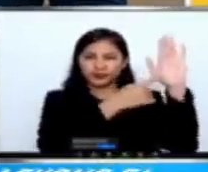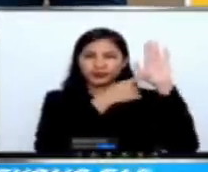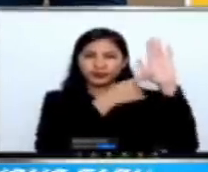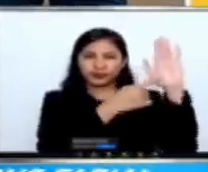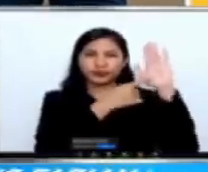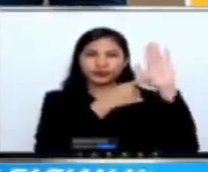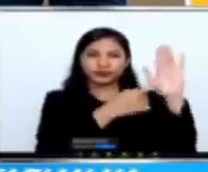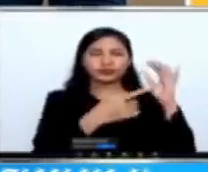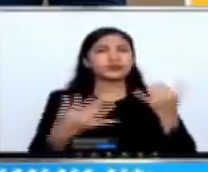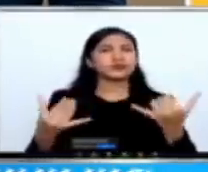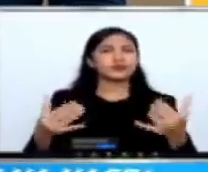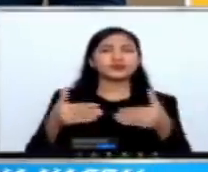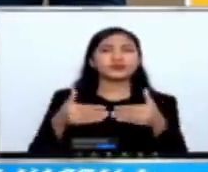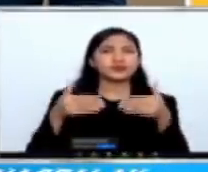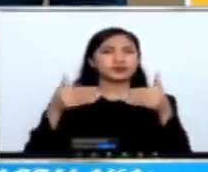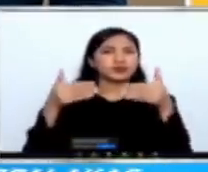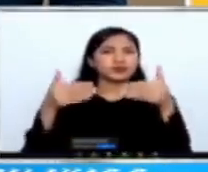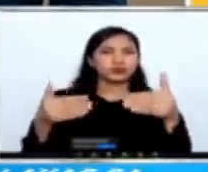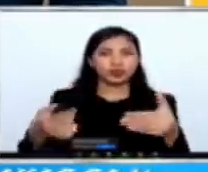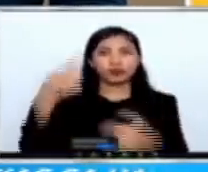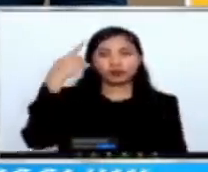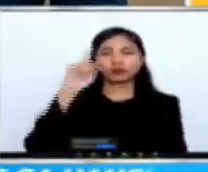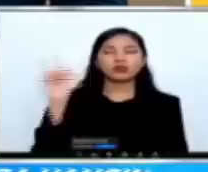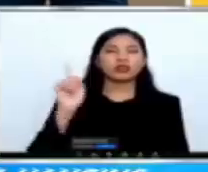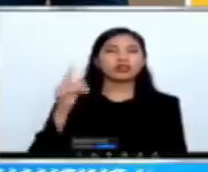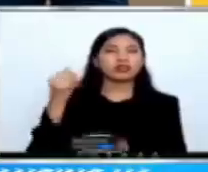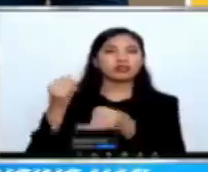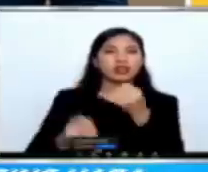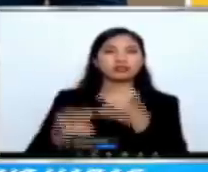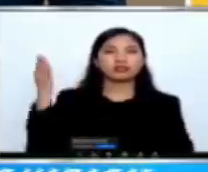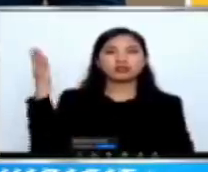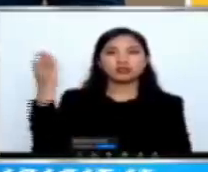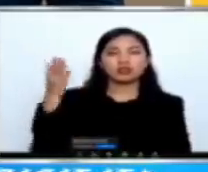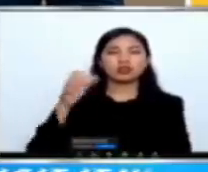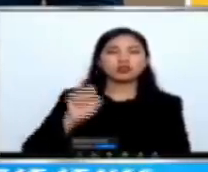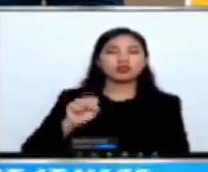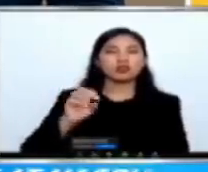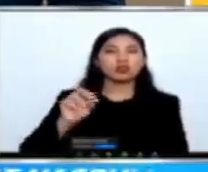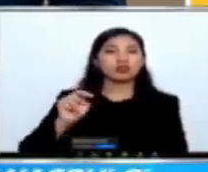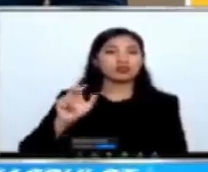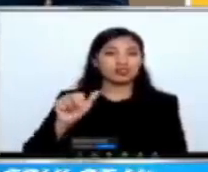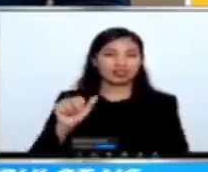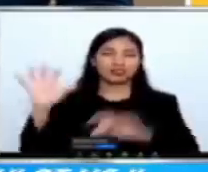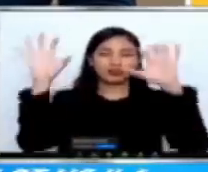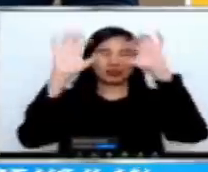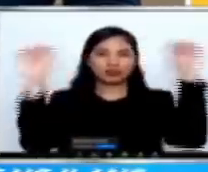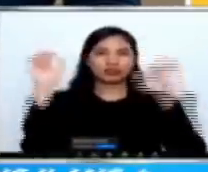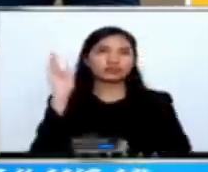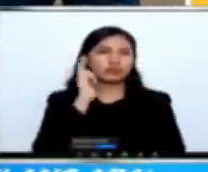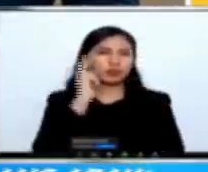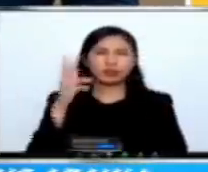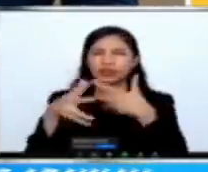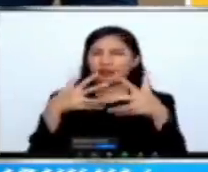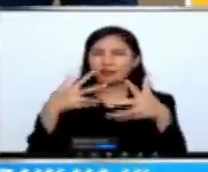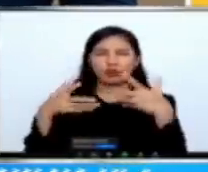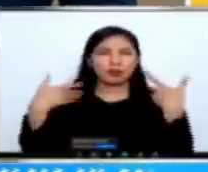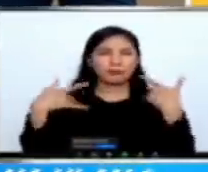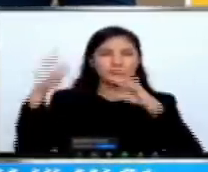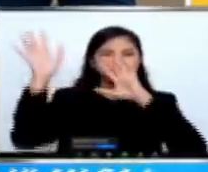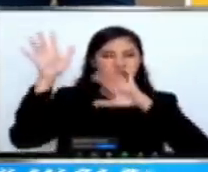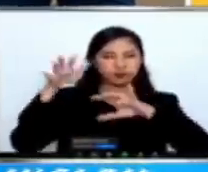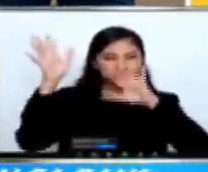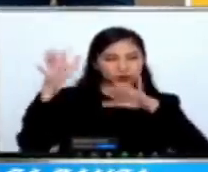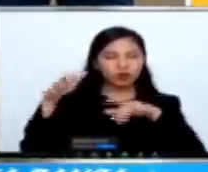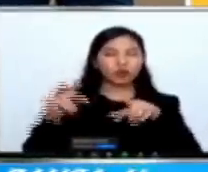Nation address ni Pangulong Duterte. Ito'y kahit pa maulan ang panahon at sa gitna po yan ang banta ng COVID-19. Kumustahin natin ang sitwasyon